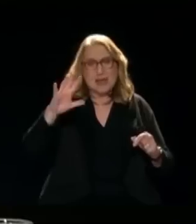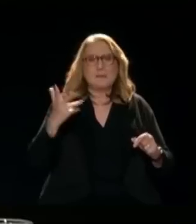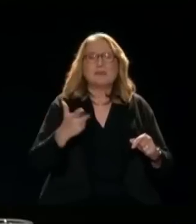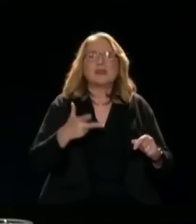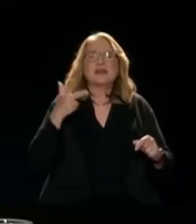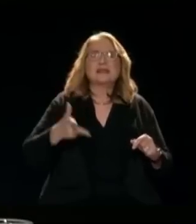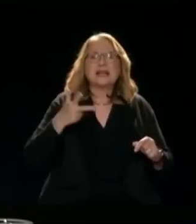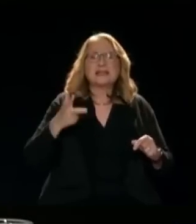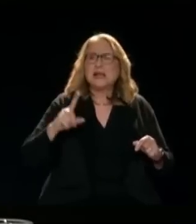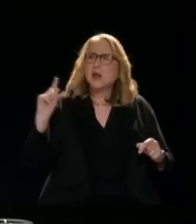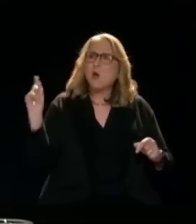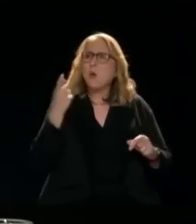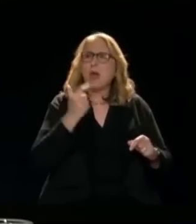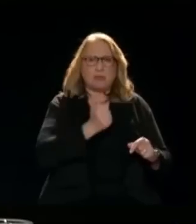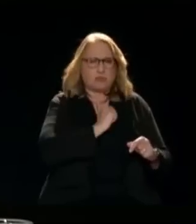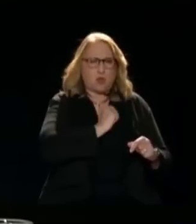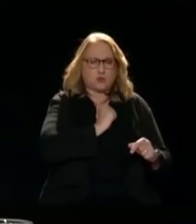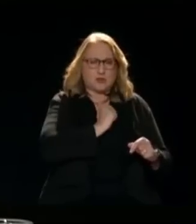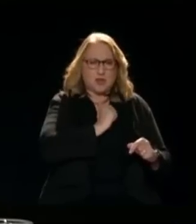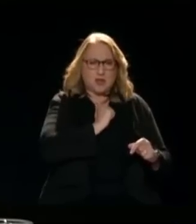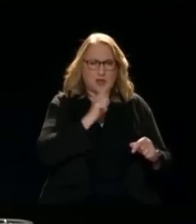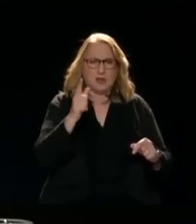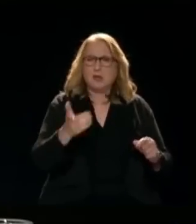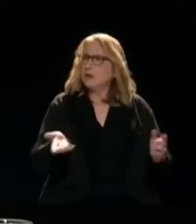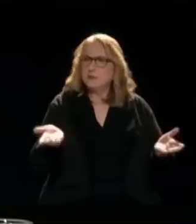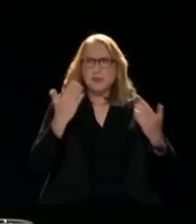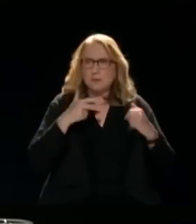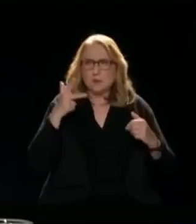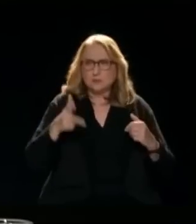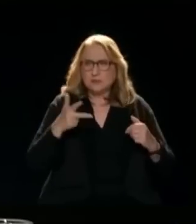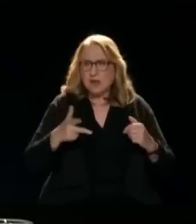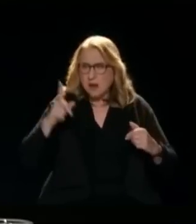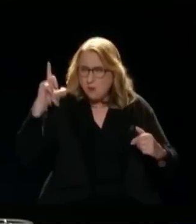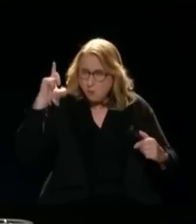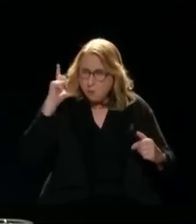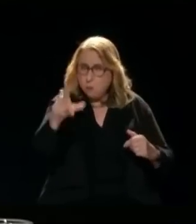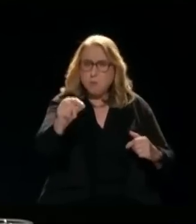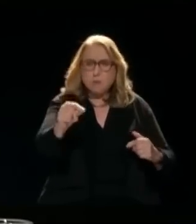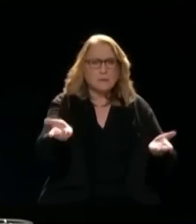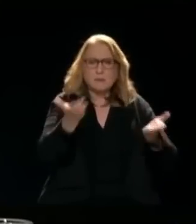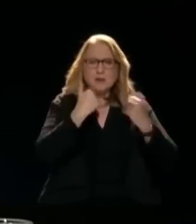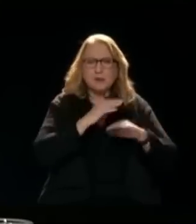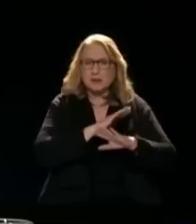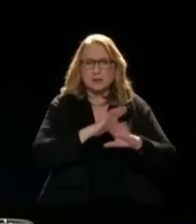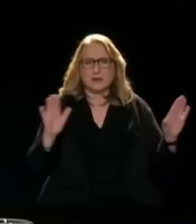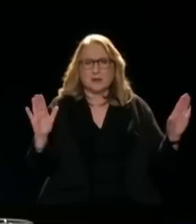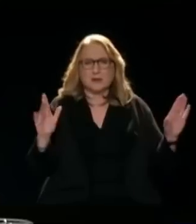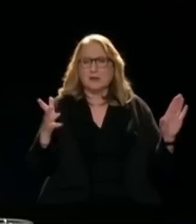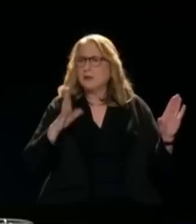οι σιδηρόδρομοι στις Ηνωμένες Πολιτείες, δεν έχουν τρένα μεγάλη ταχύτητα. Διότι οι ιδιώτες δεν ενδιαφέρονται